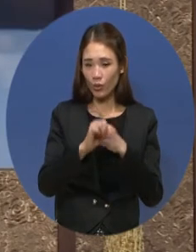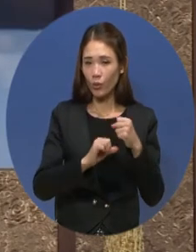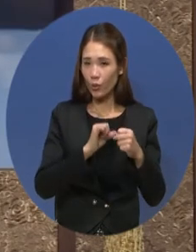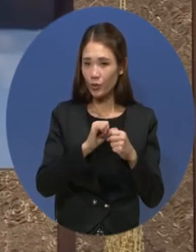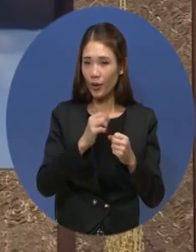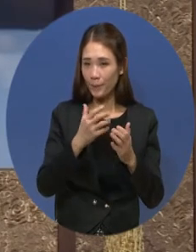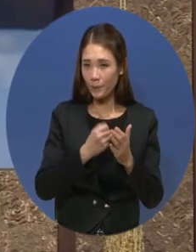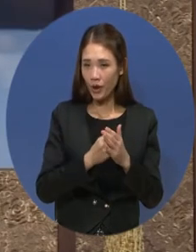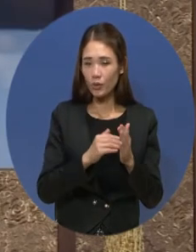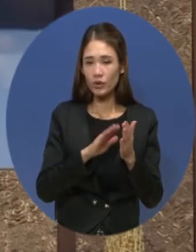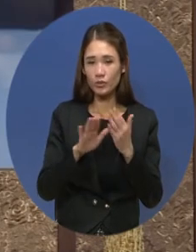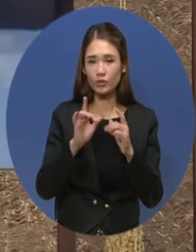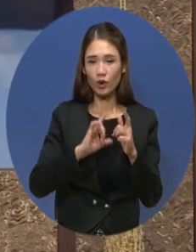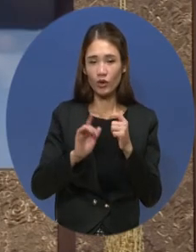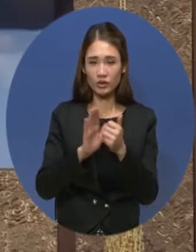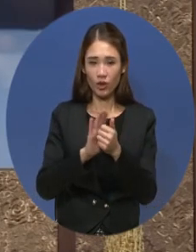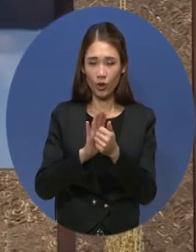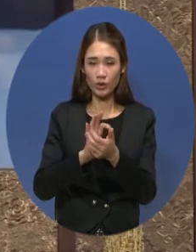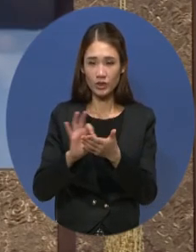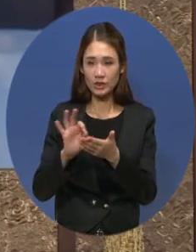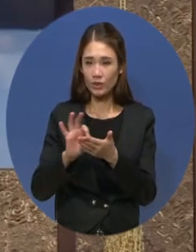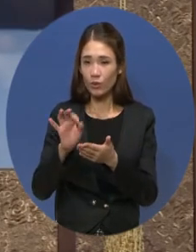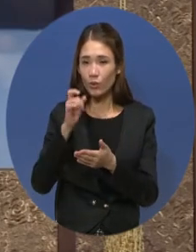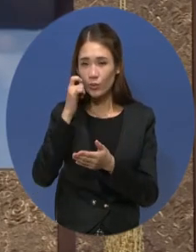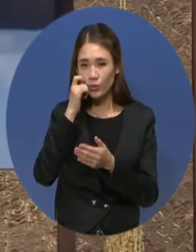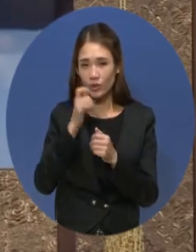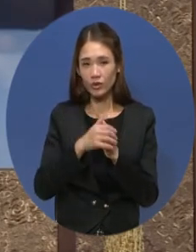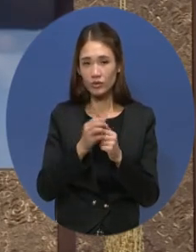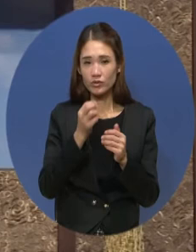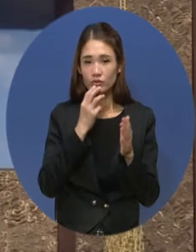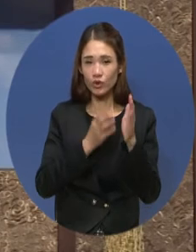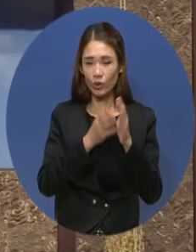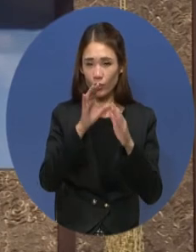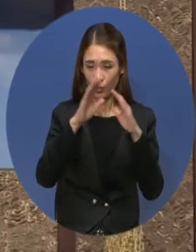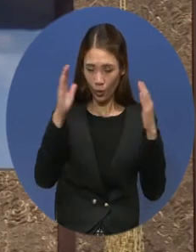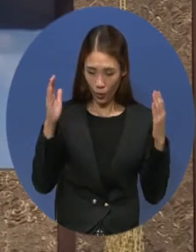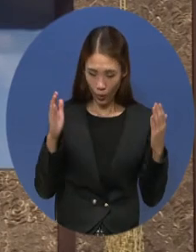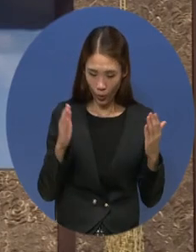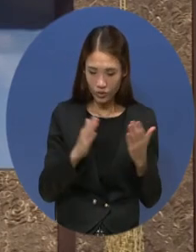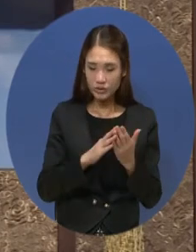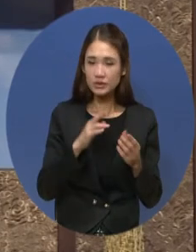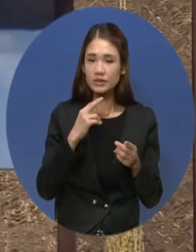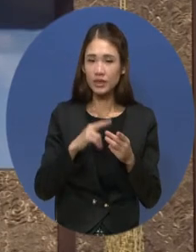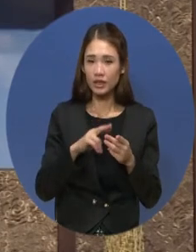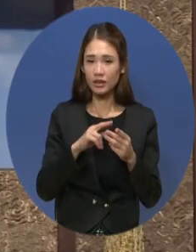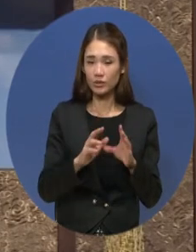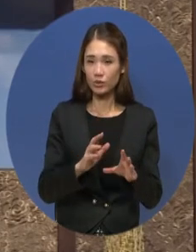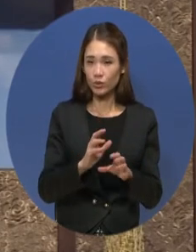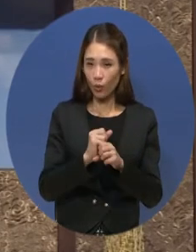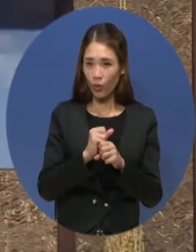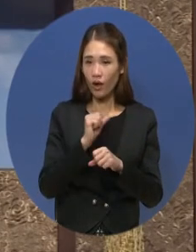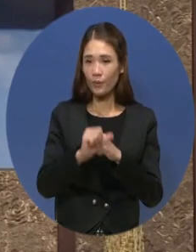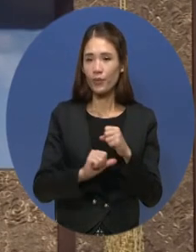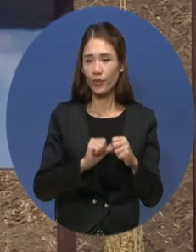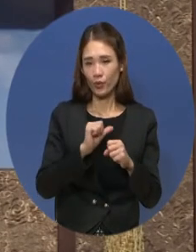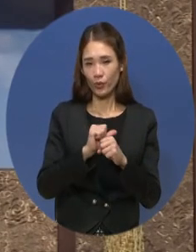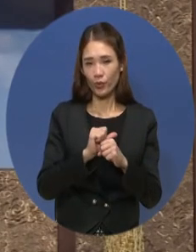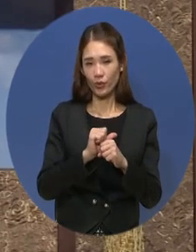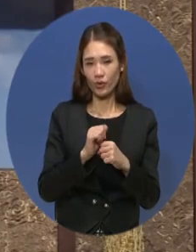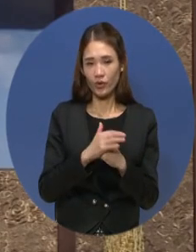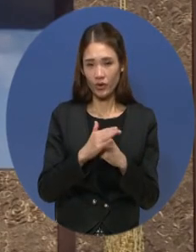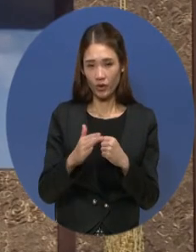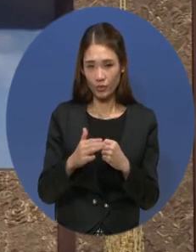하며 더 이상 서비스를 이용을 못합니다 서울시에 있는 모든 평생교육 센타가 통합 5년 이에요 예 그렇기